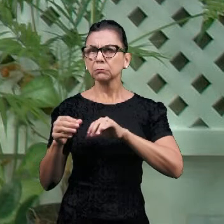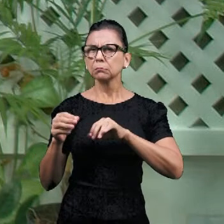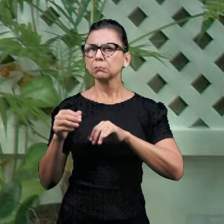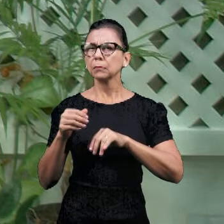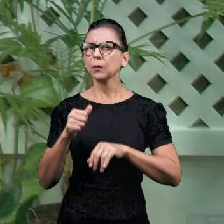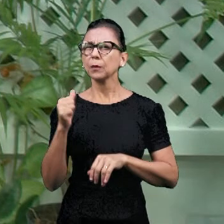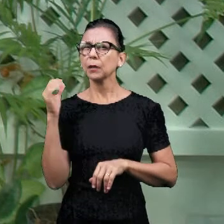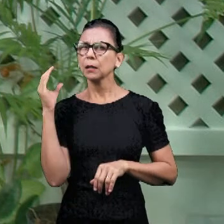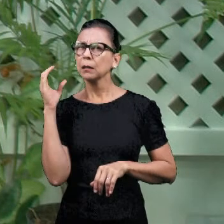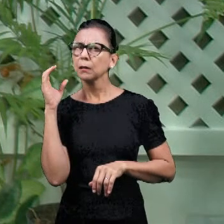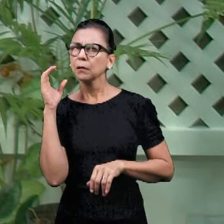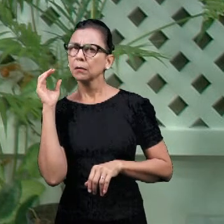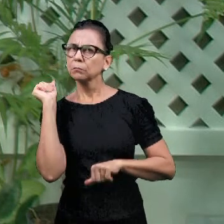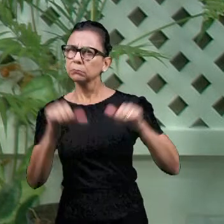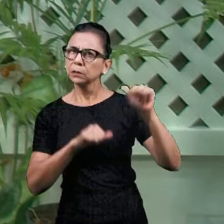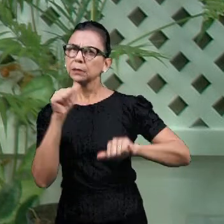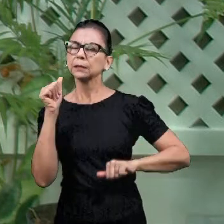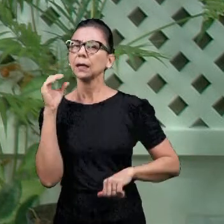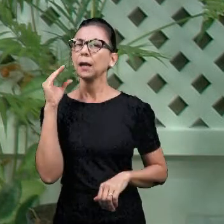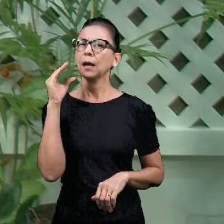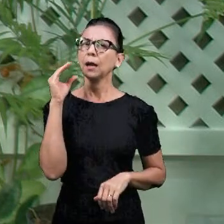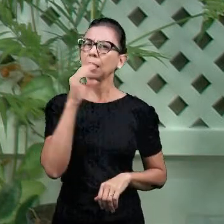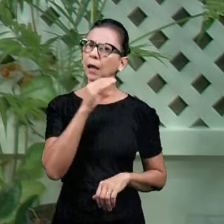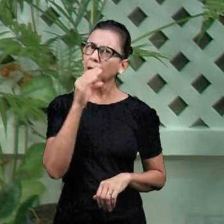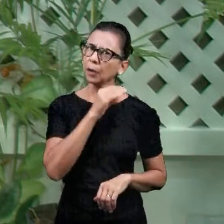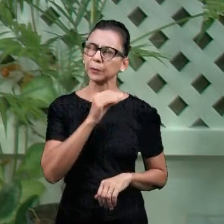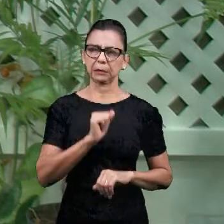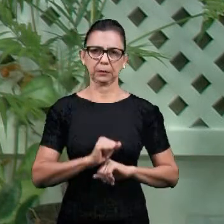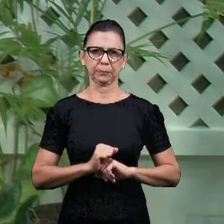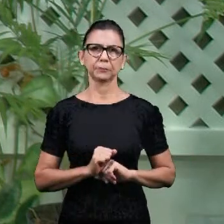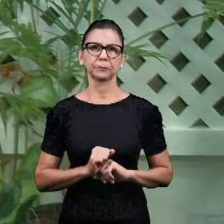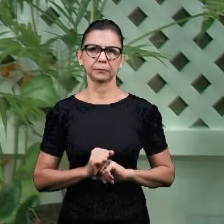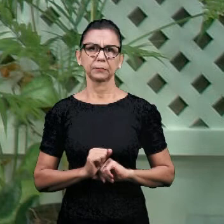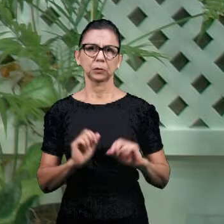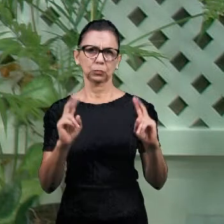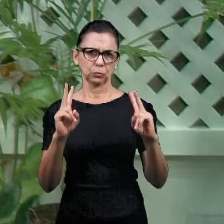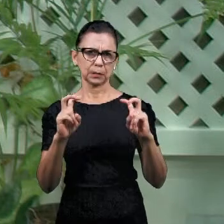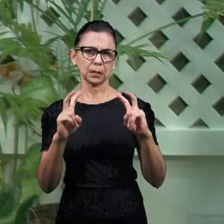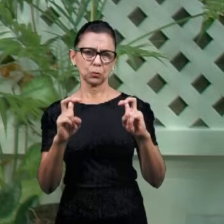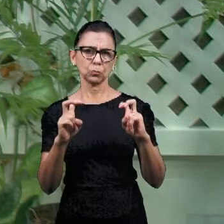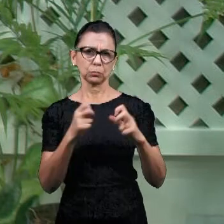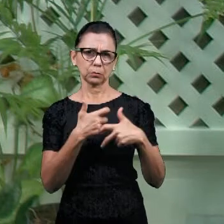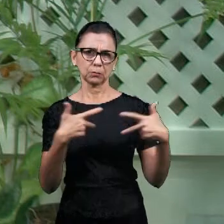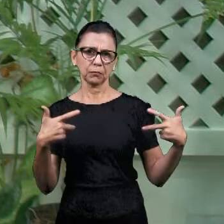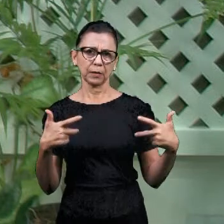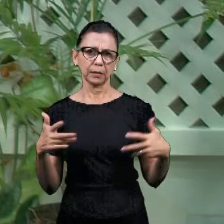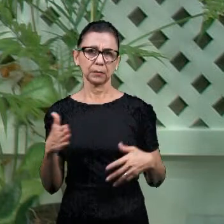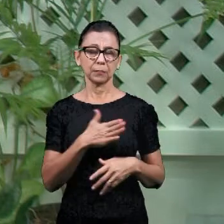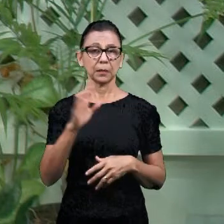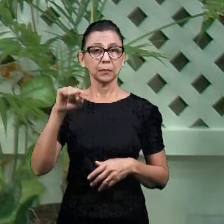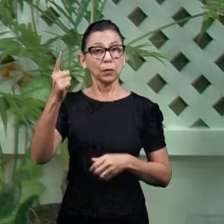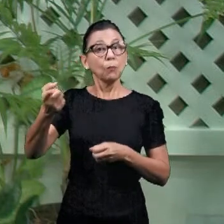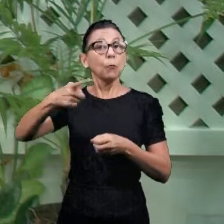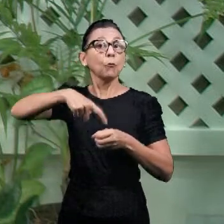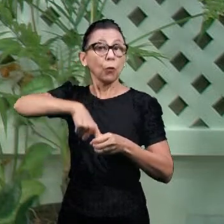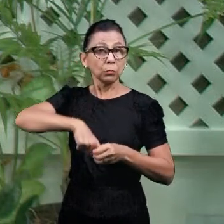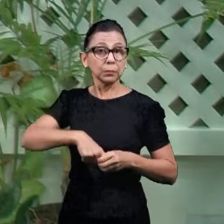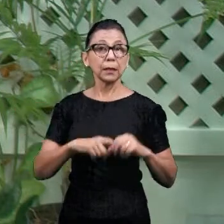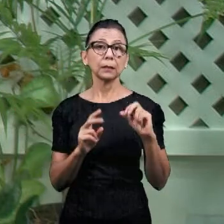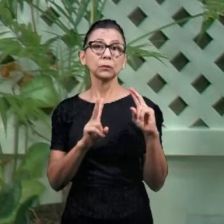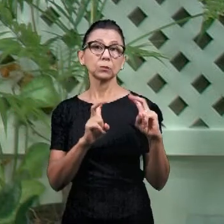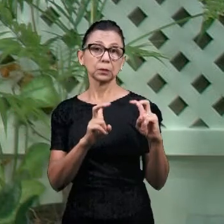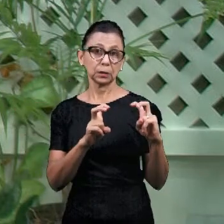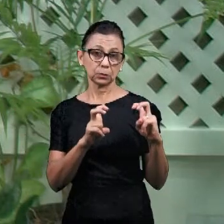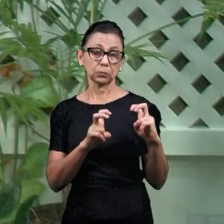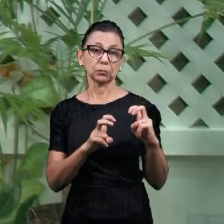fait un petit changement dans la séquence des sujets, mais après on va reprendre bientôt